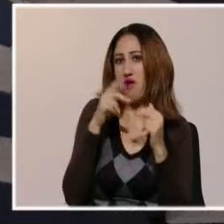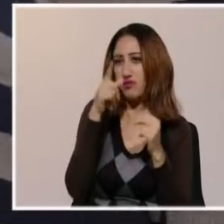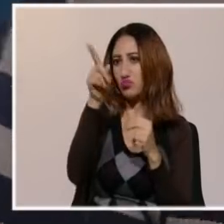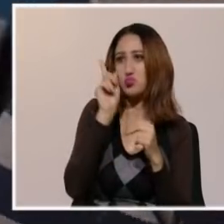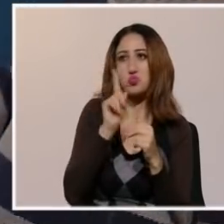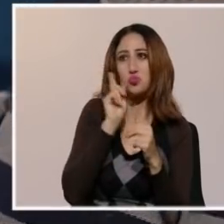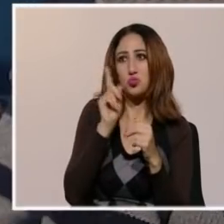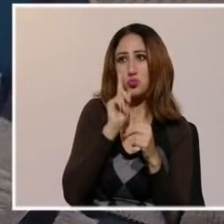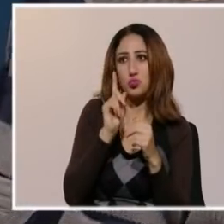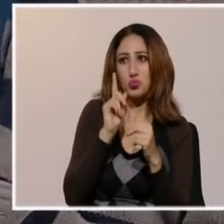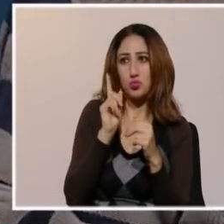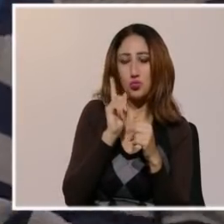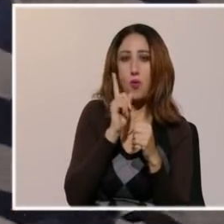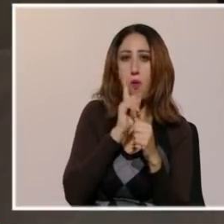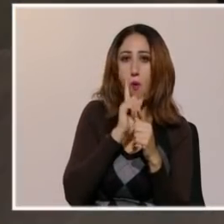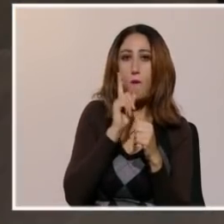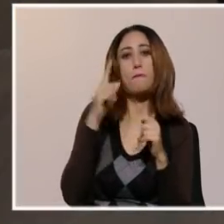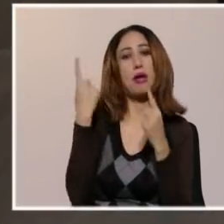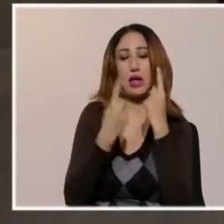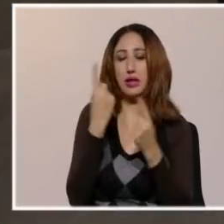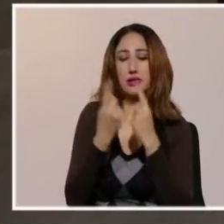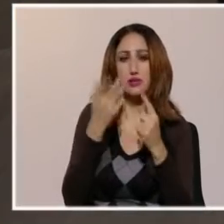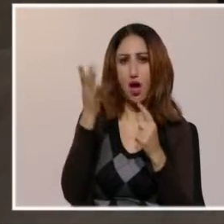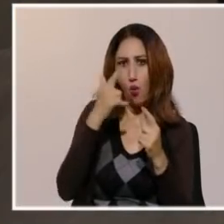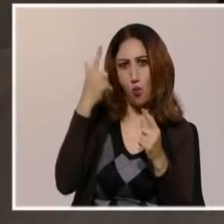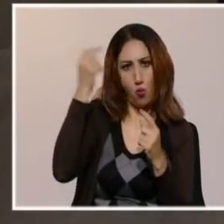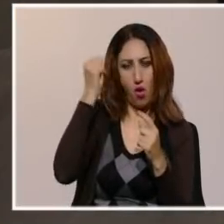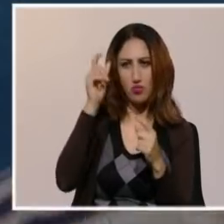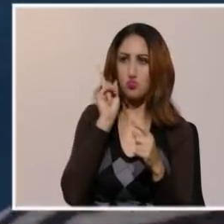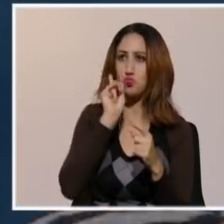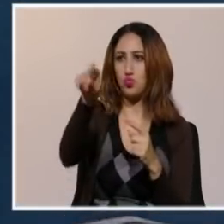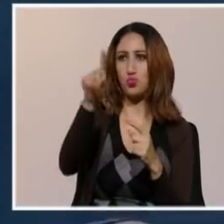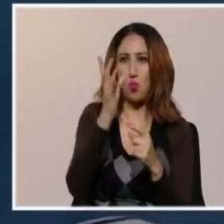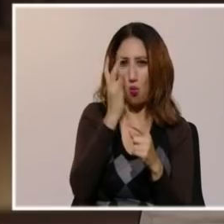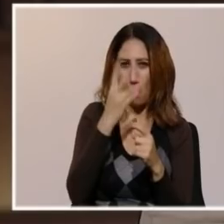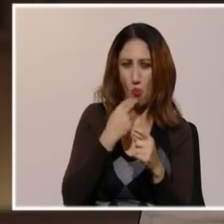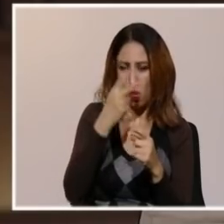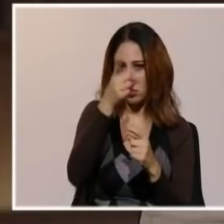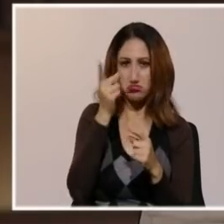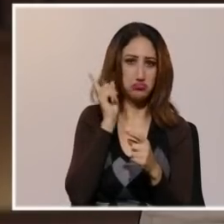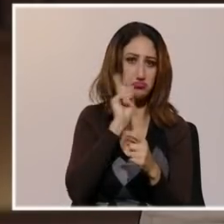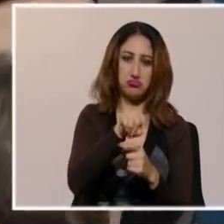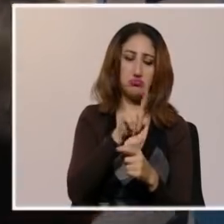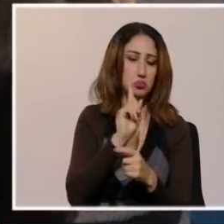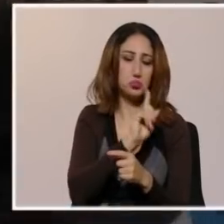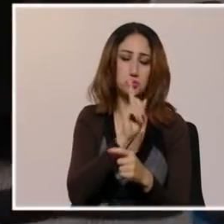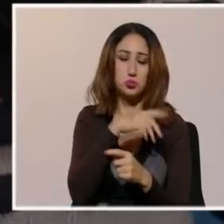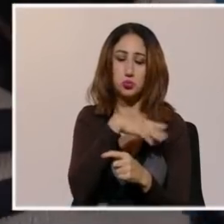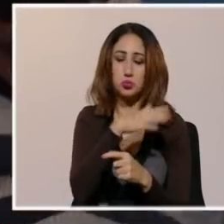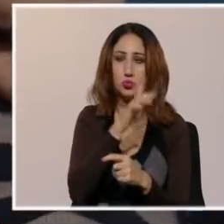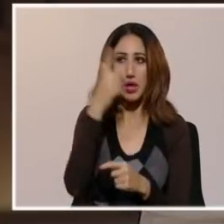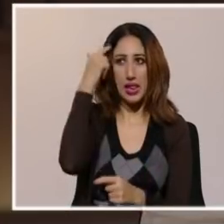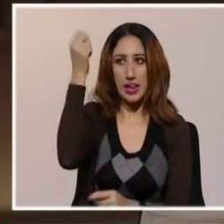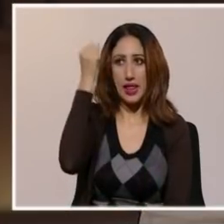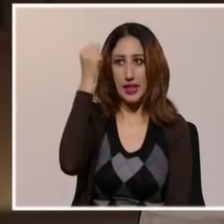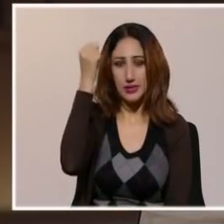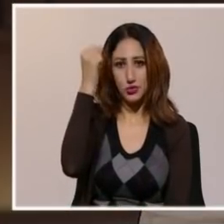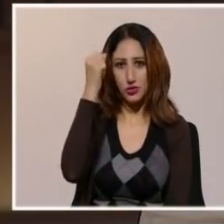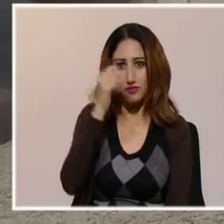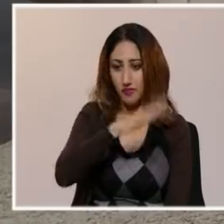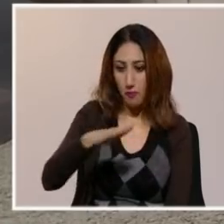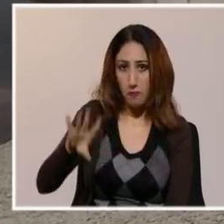لا امي حلوه دلوقتي، اخويا فظيع برضه لسه. اخوكي برضه؟ اخويا كده، مخه كده بعد اربع عيال ولسه